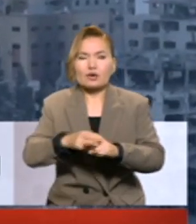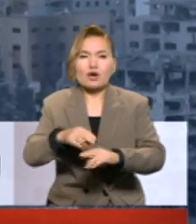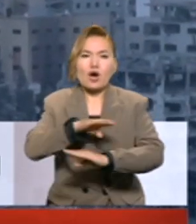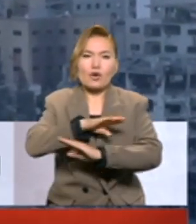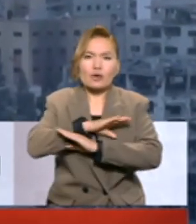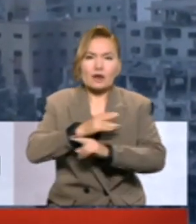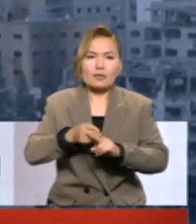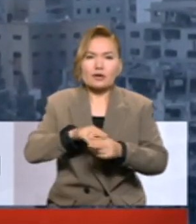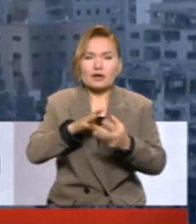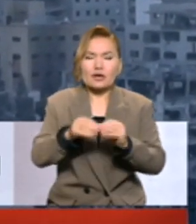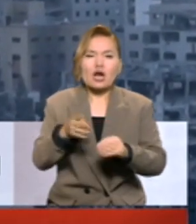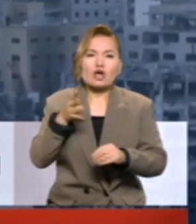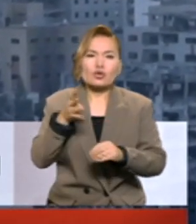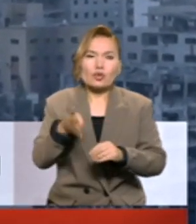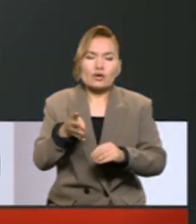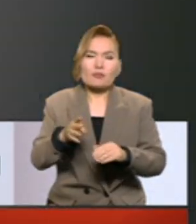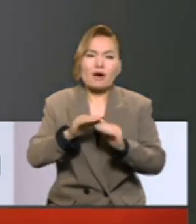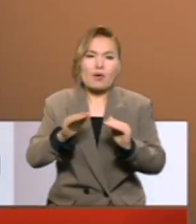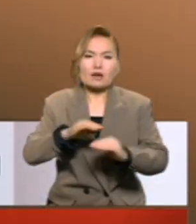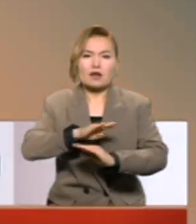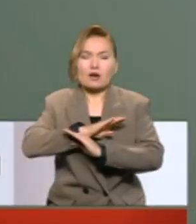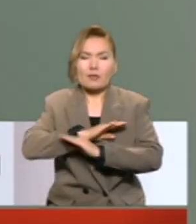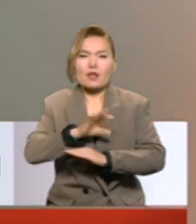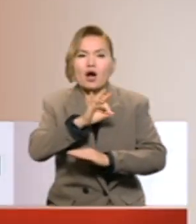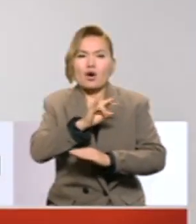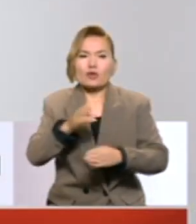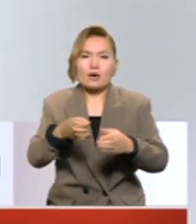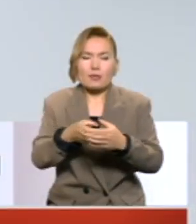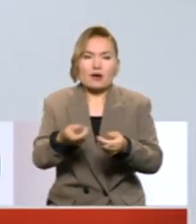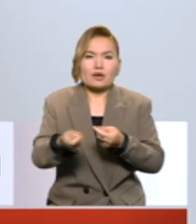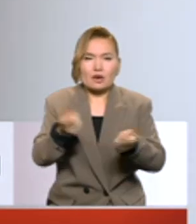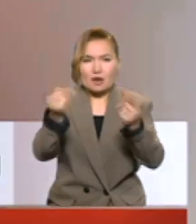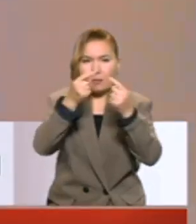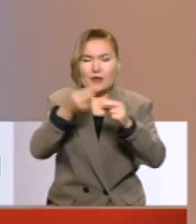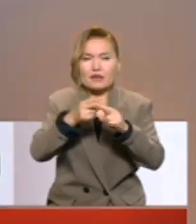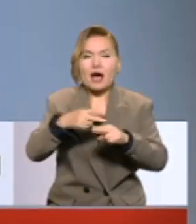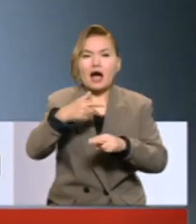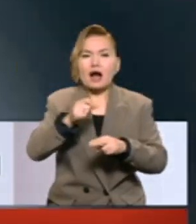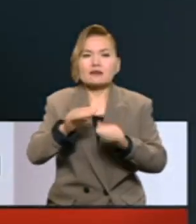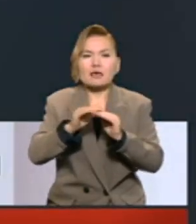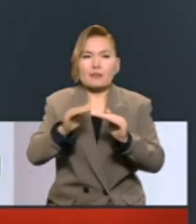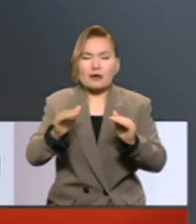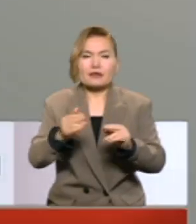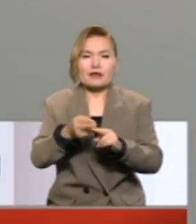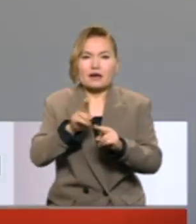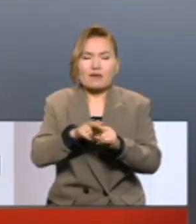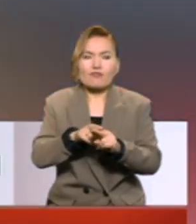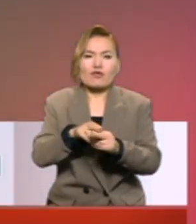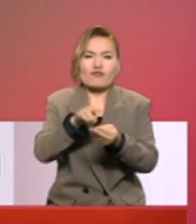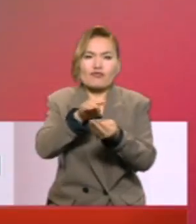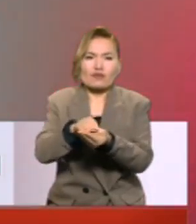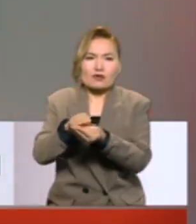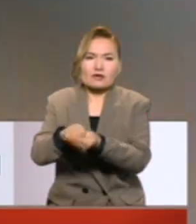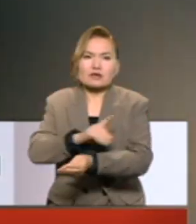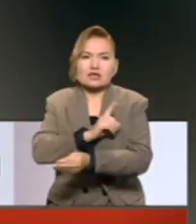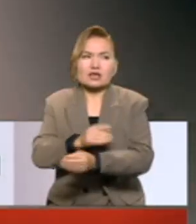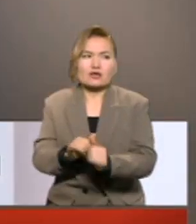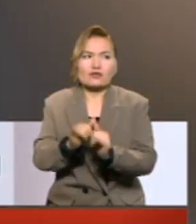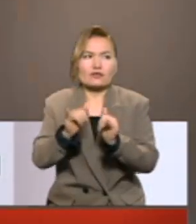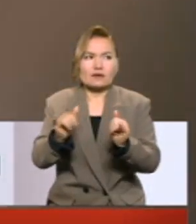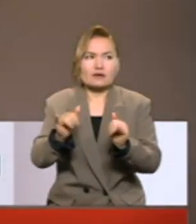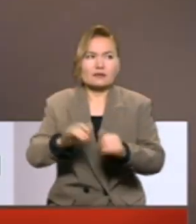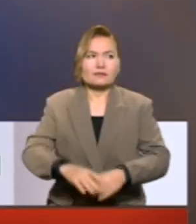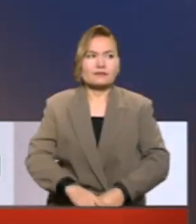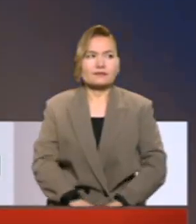тапқан. Олардың 4 мыңға жуығы бала. Біріккен ұлттар ұйымының бас хатшысы Газа балалардың зиратына айналып бара жатыр деп